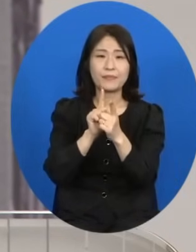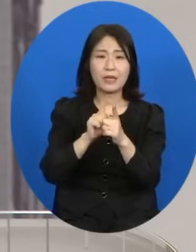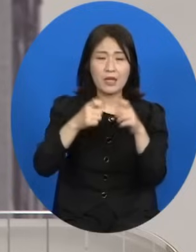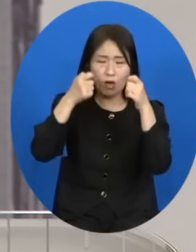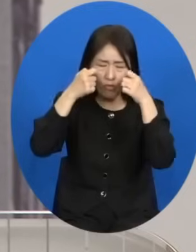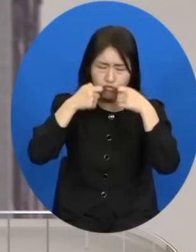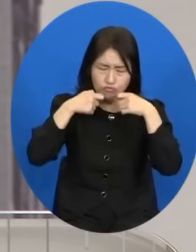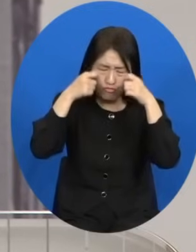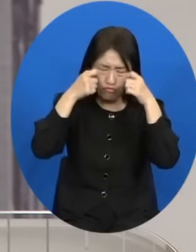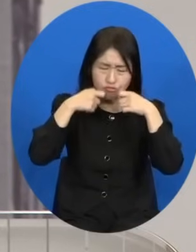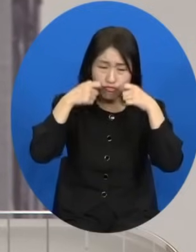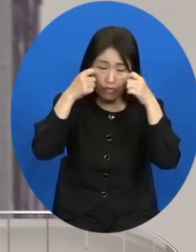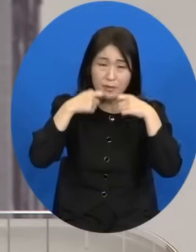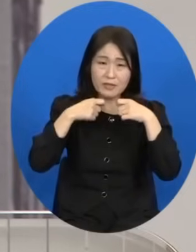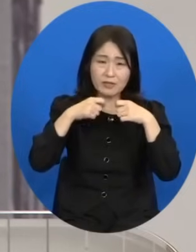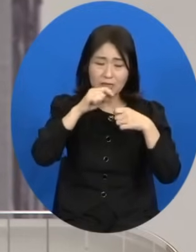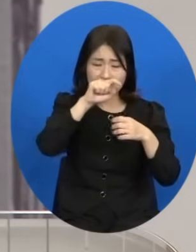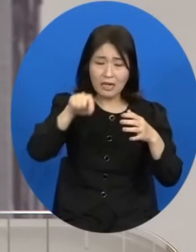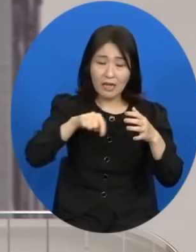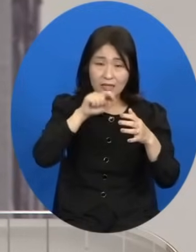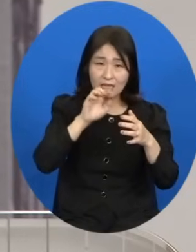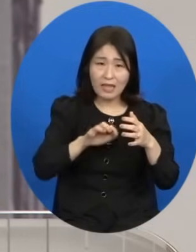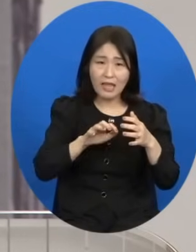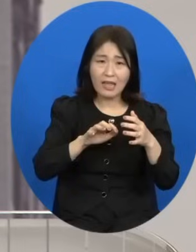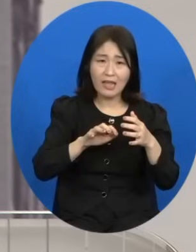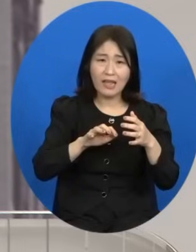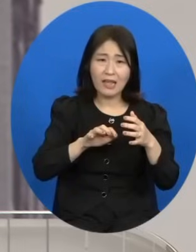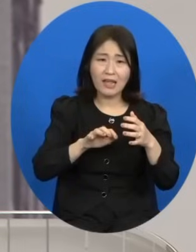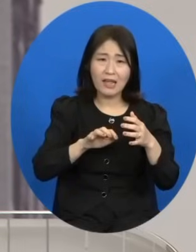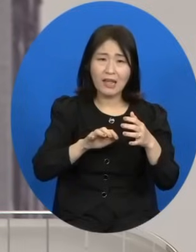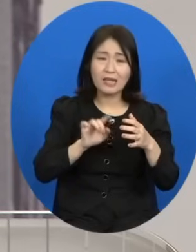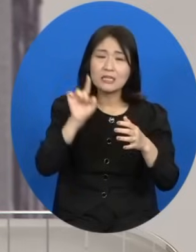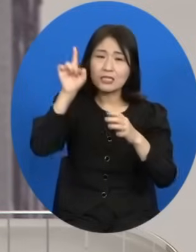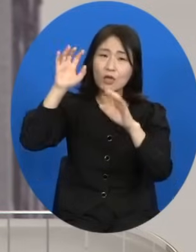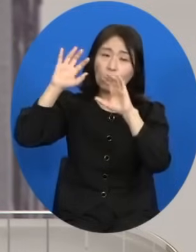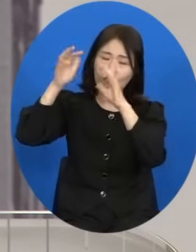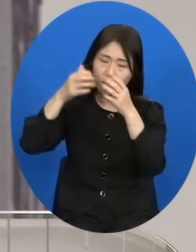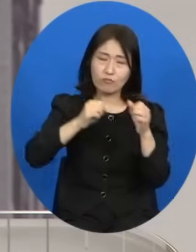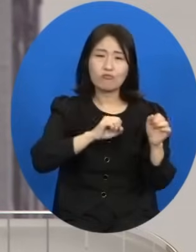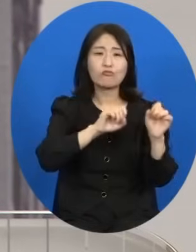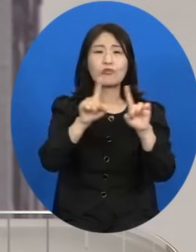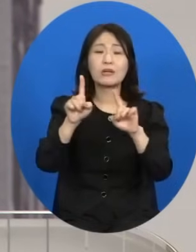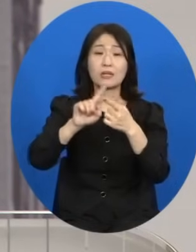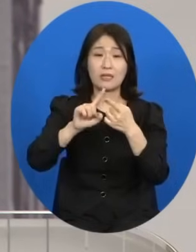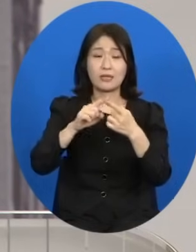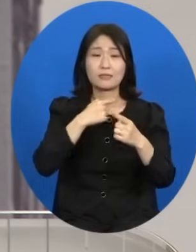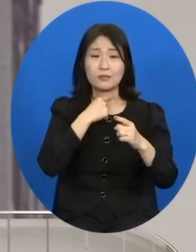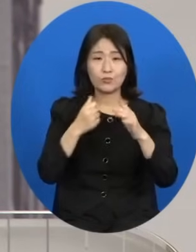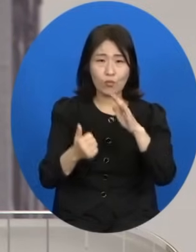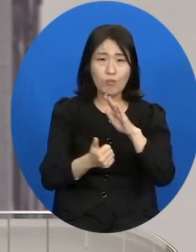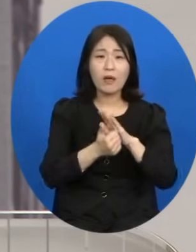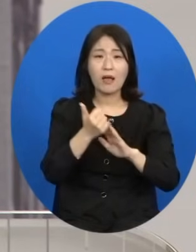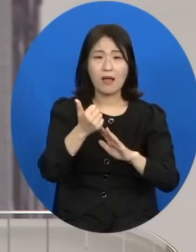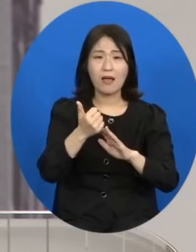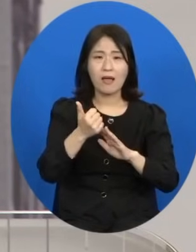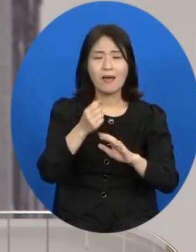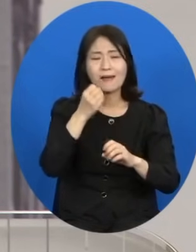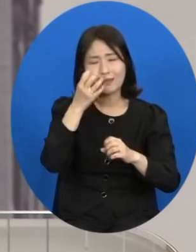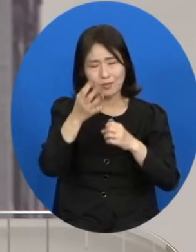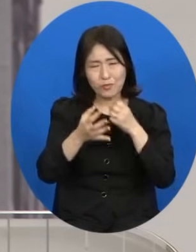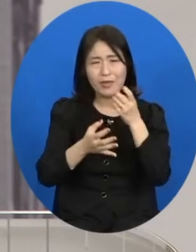울면서 그 안에 담긴 천국과 부활의 소망 모든